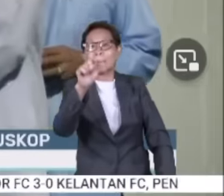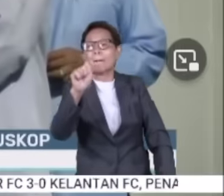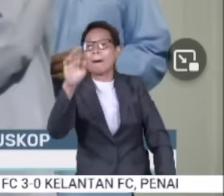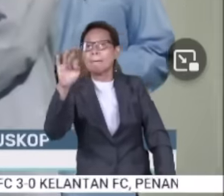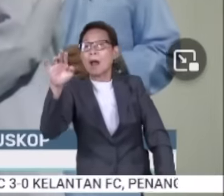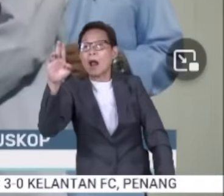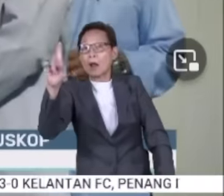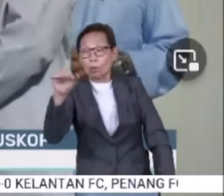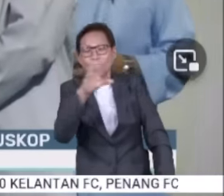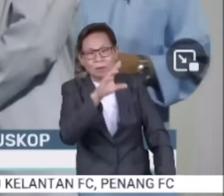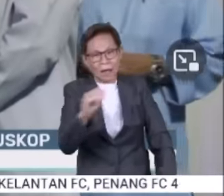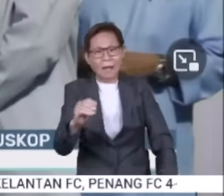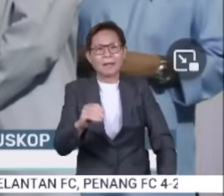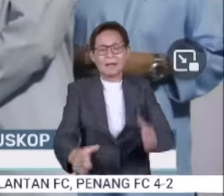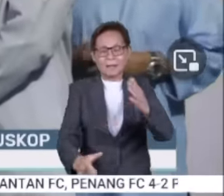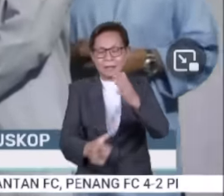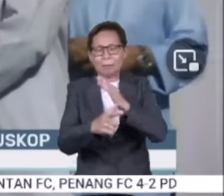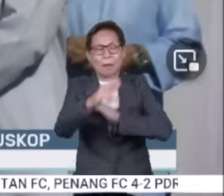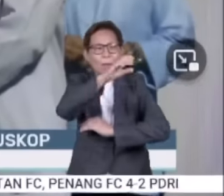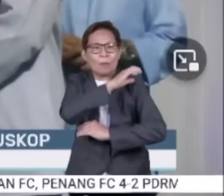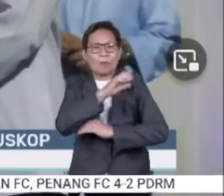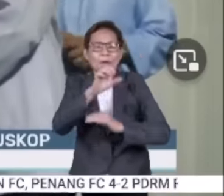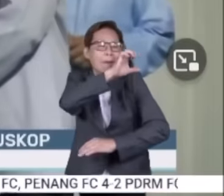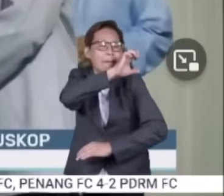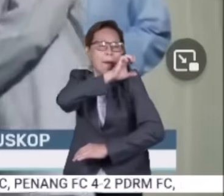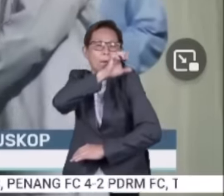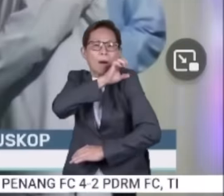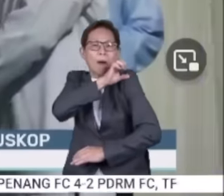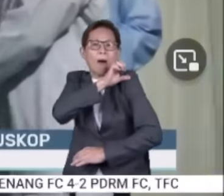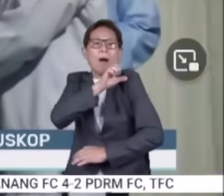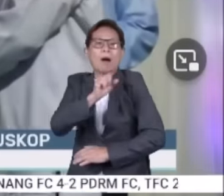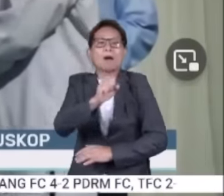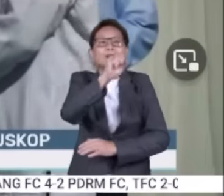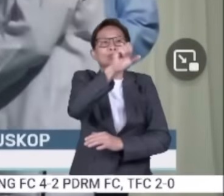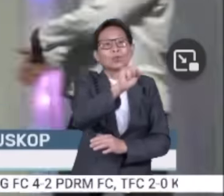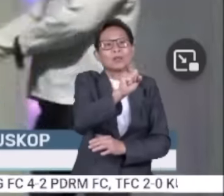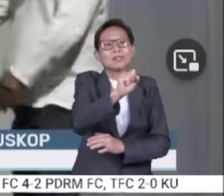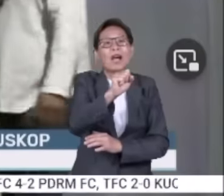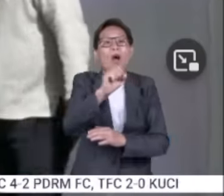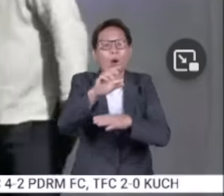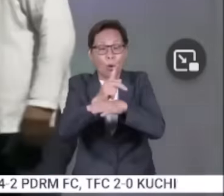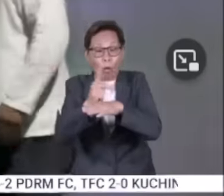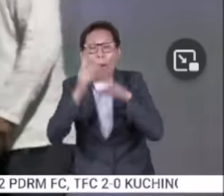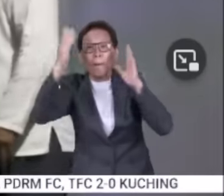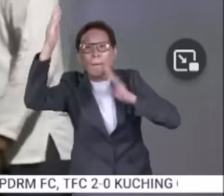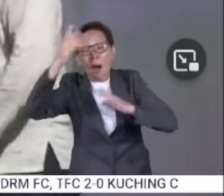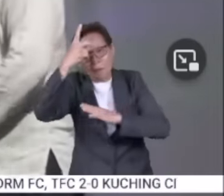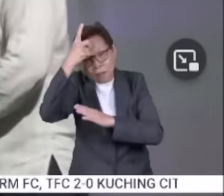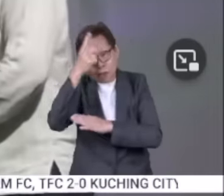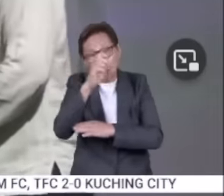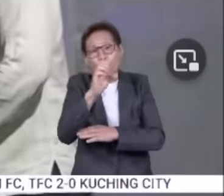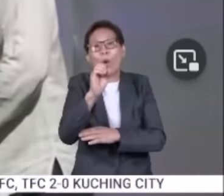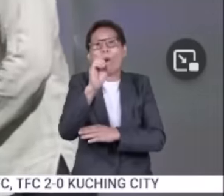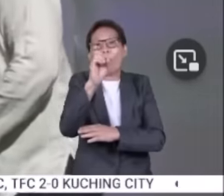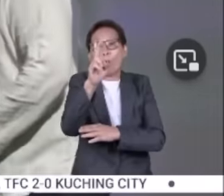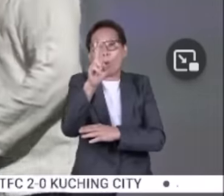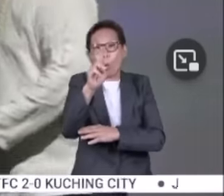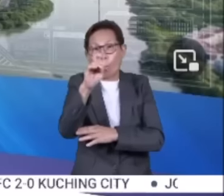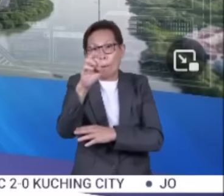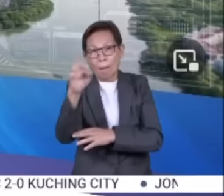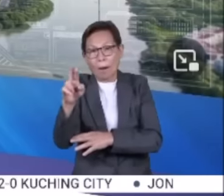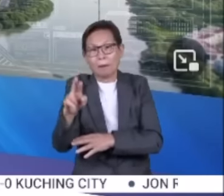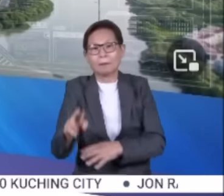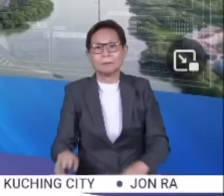Munira Majlis dan Timbalan Pengerusi Eksekutif Suruhanjaya Koperasi Malaysia, Datuk Umar Sarim Saidin.